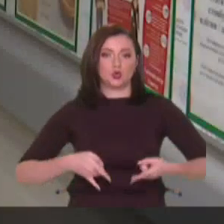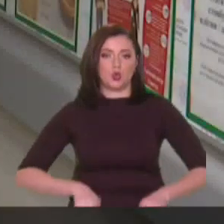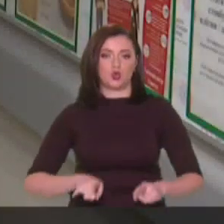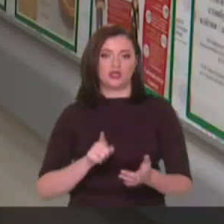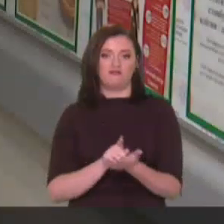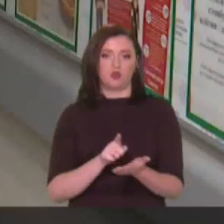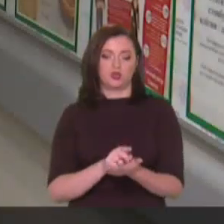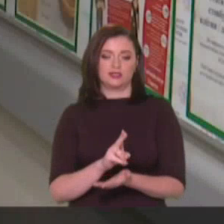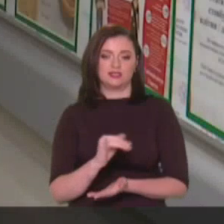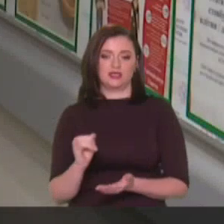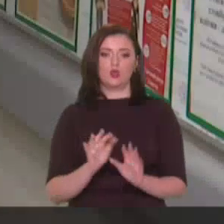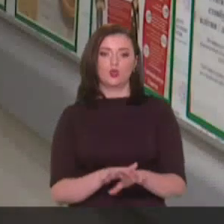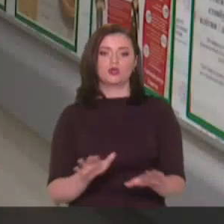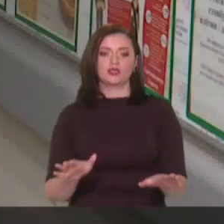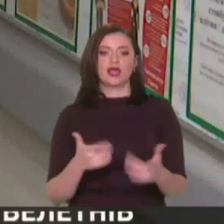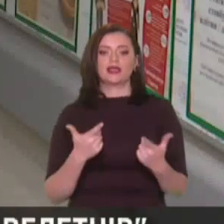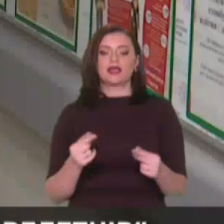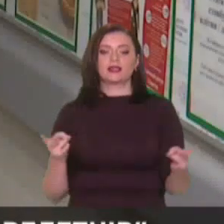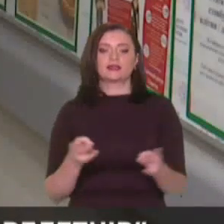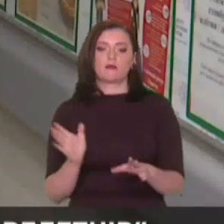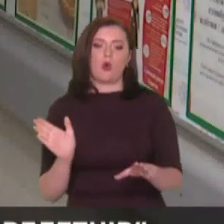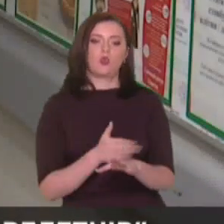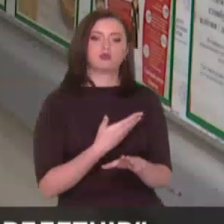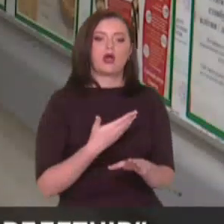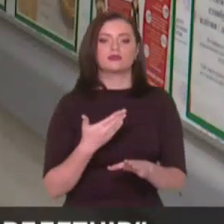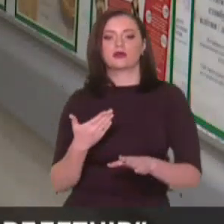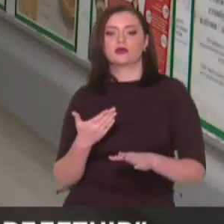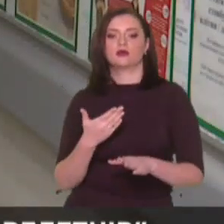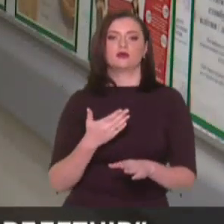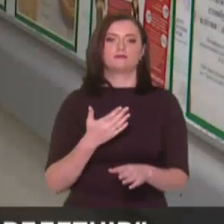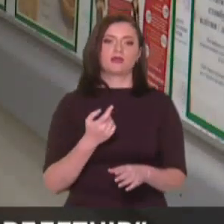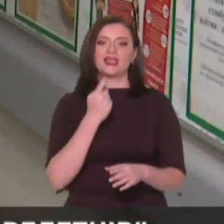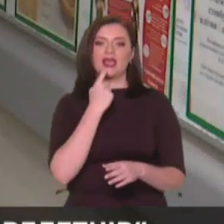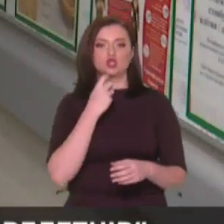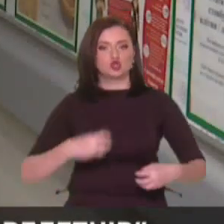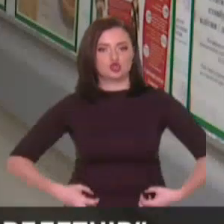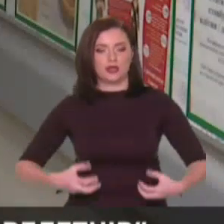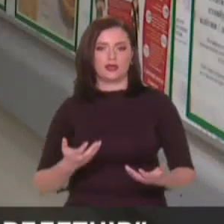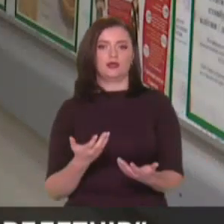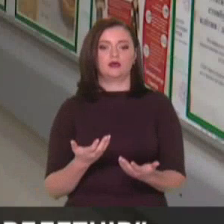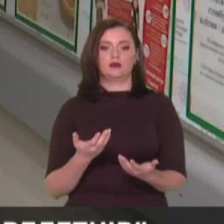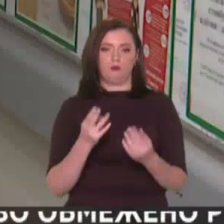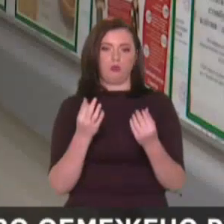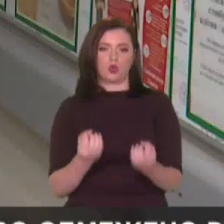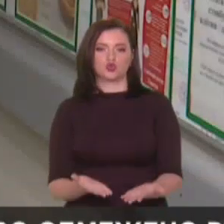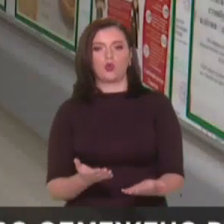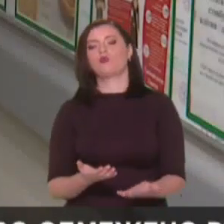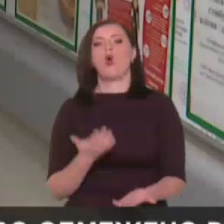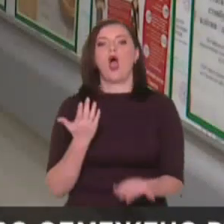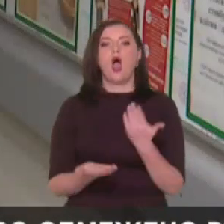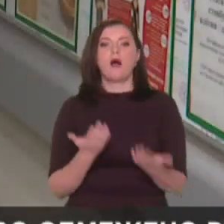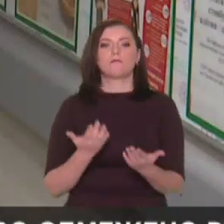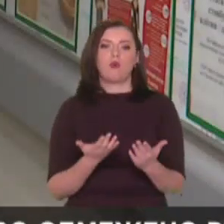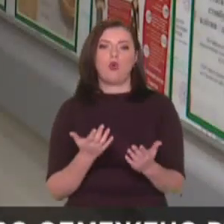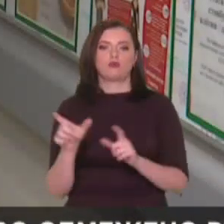дітей, де треба убрати яєчники, припустимо. Ну, або облучити